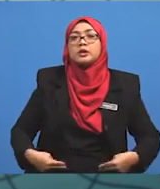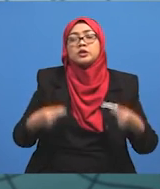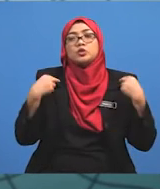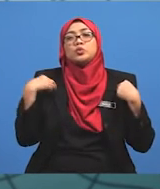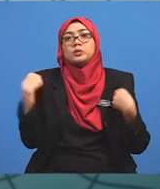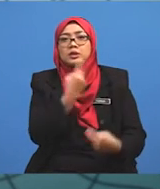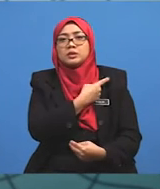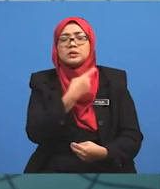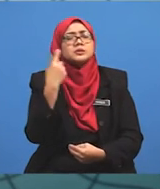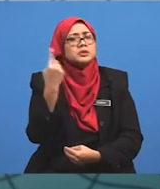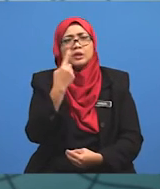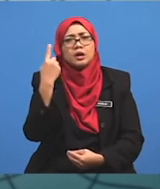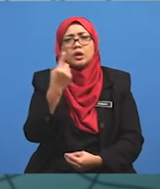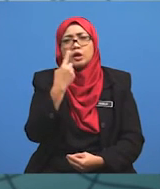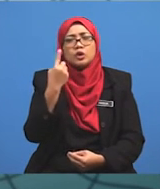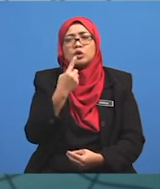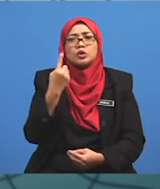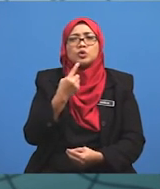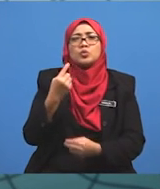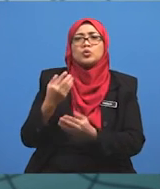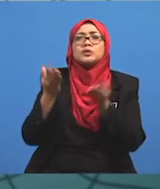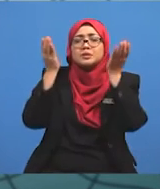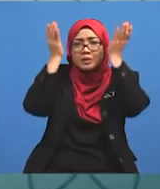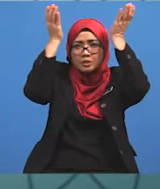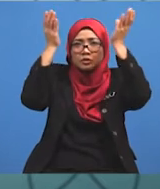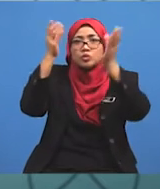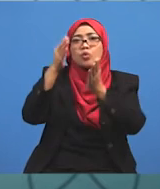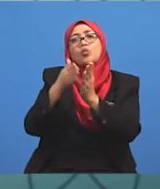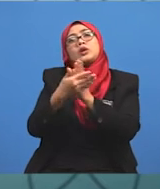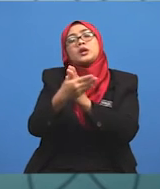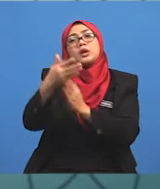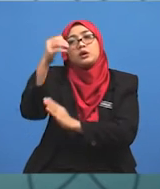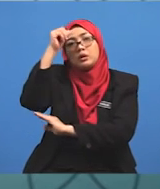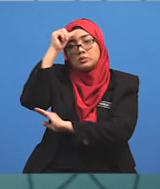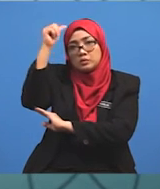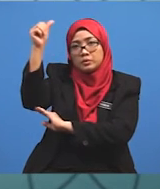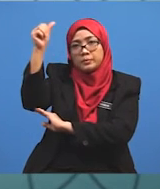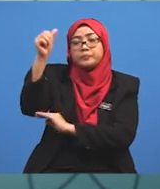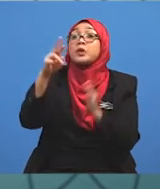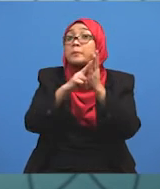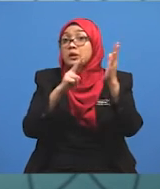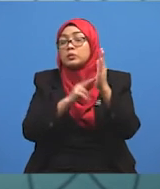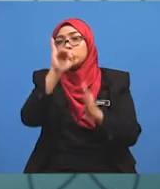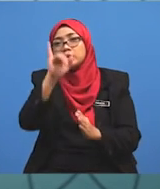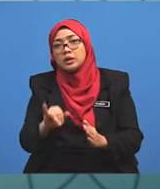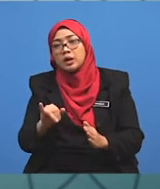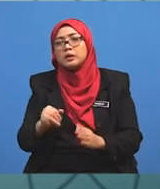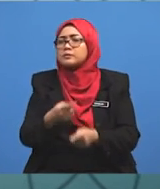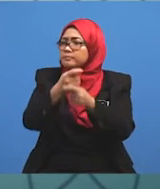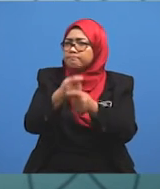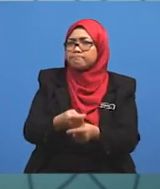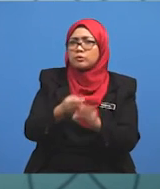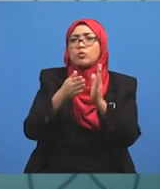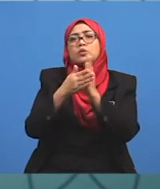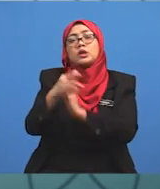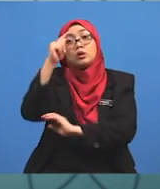akan sentiasa diredai oleh Allah Subhanahu Wa Taala. Peraturan yang telah ditetapkan oleh Allah banyak hikmahnya